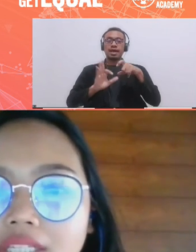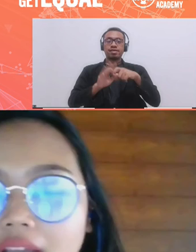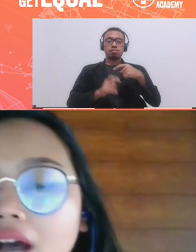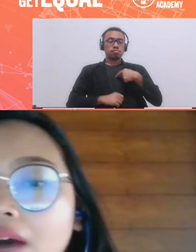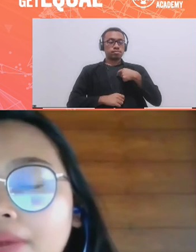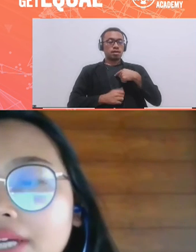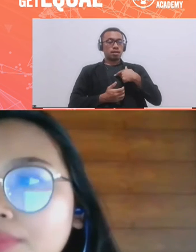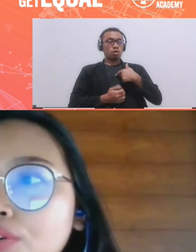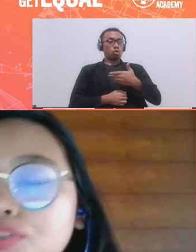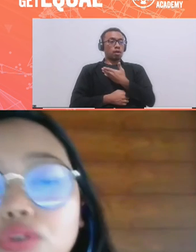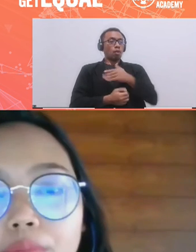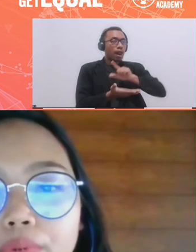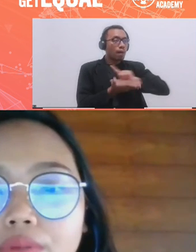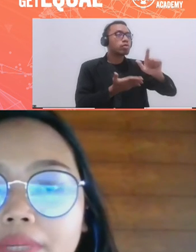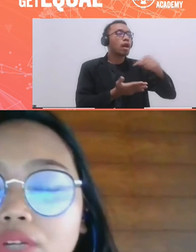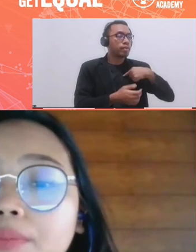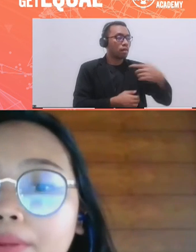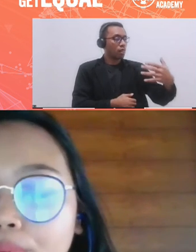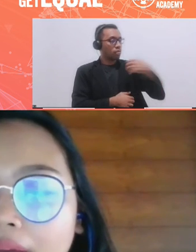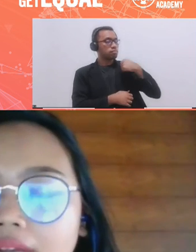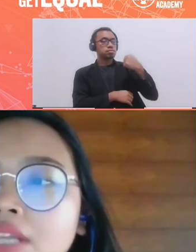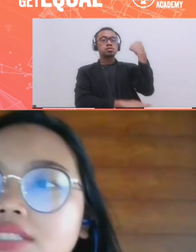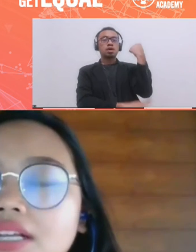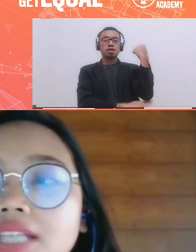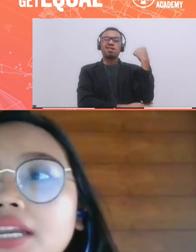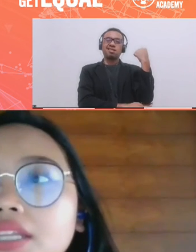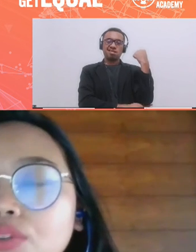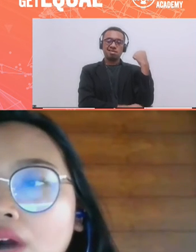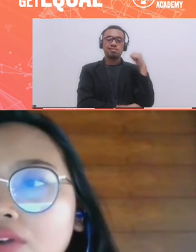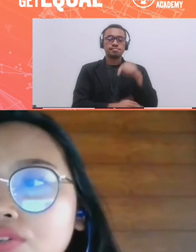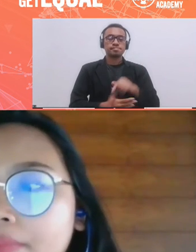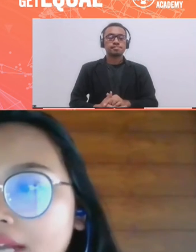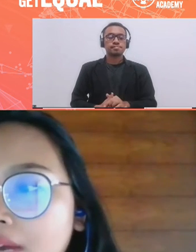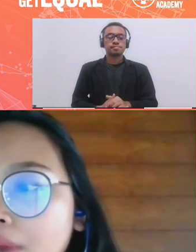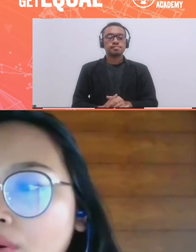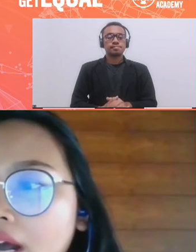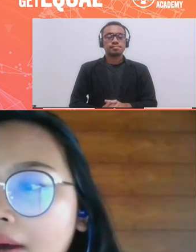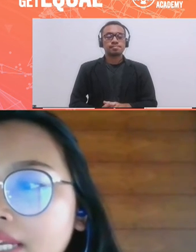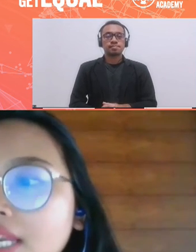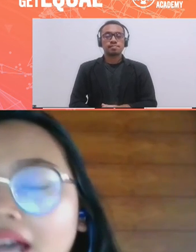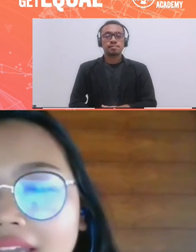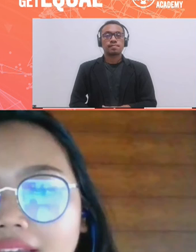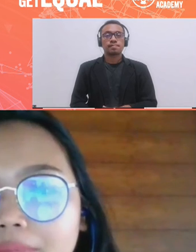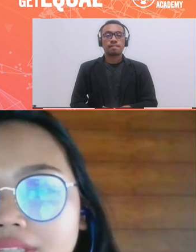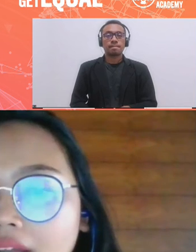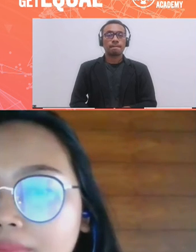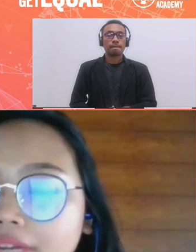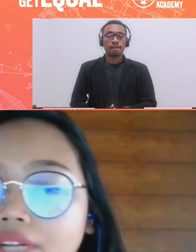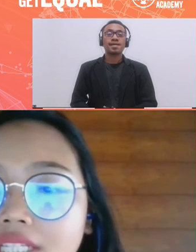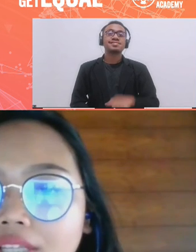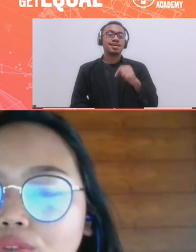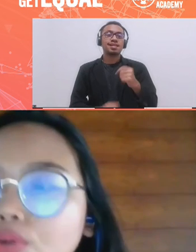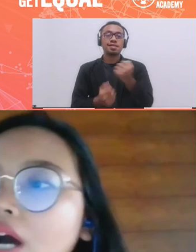dimiliki Indonesia masih belum cukup untuk melindungi perempuan. Selain itu, aku juga merasa bahwa nilai dari